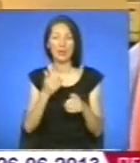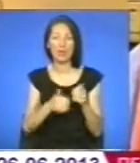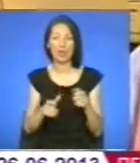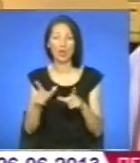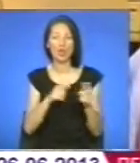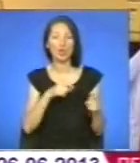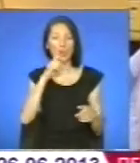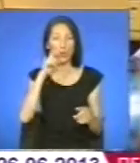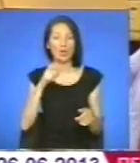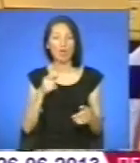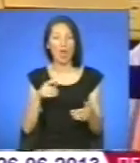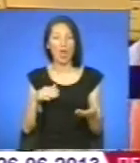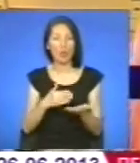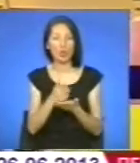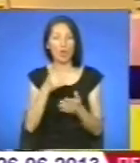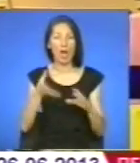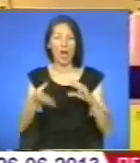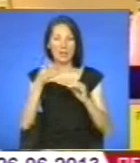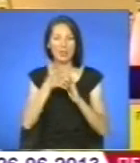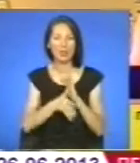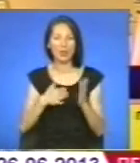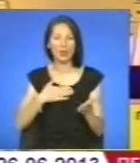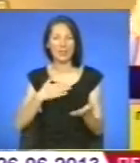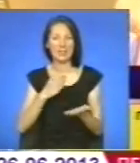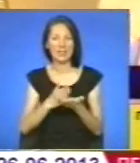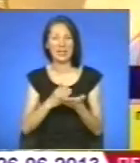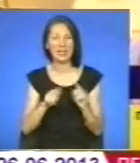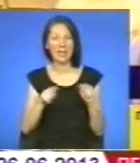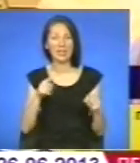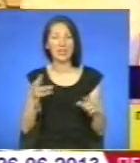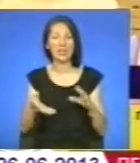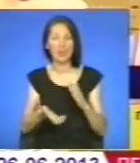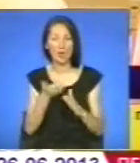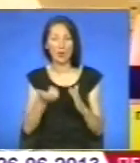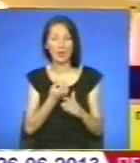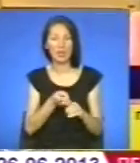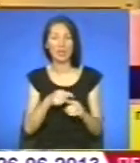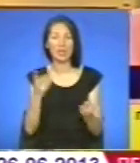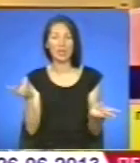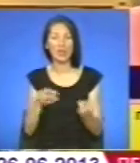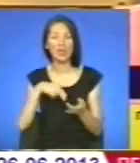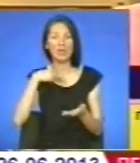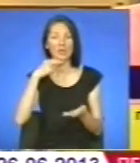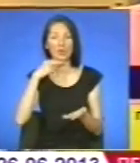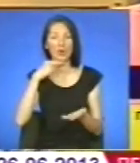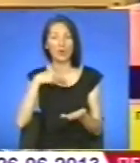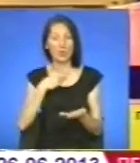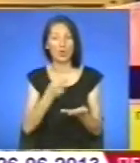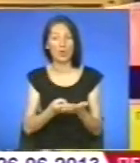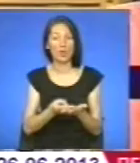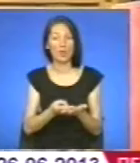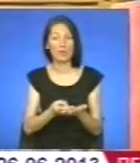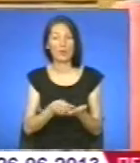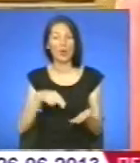орієнтуюся і аналізую, як. Ну, у нас є деякі недоліки, на які варто звернути увагу.